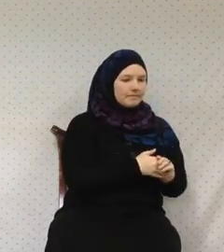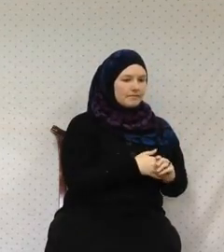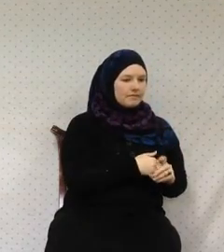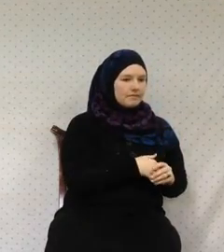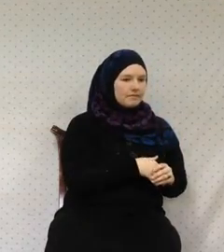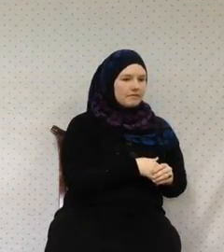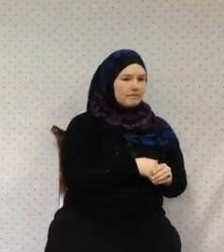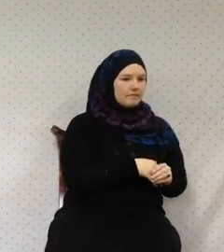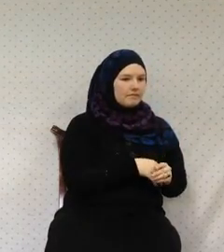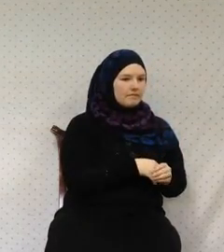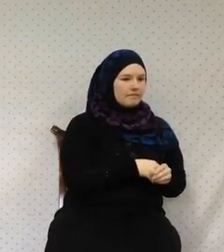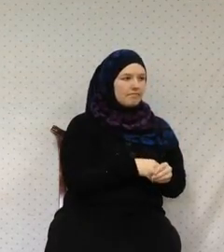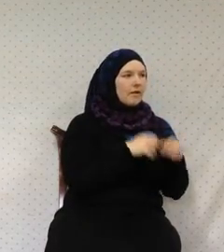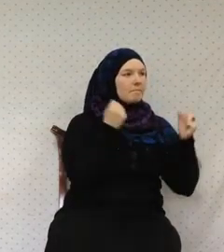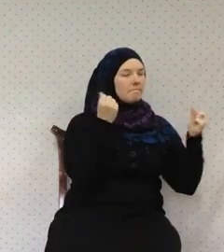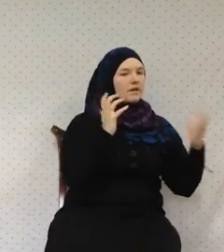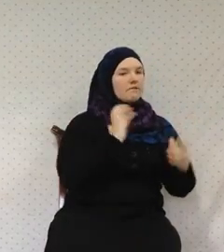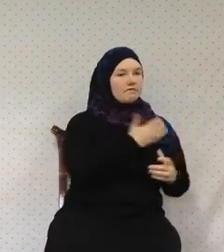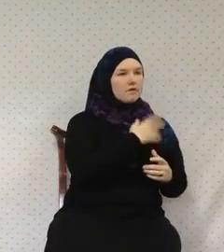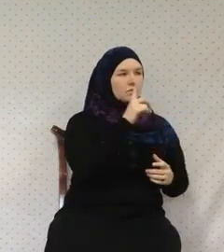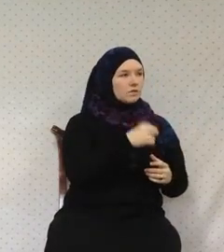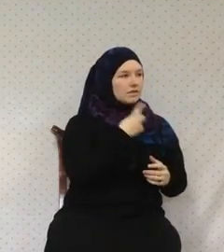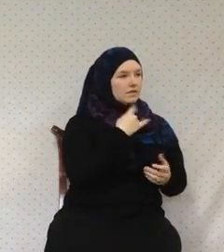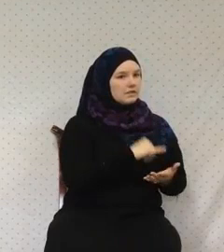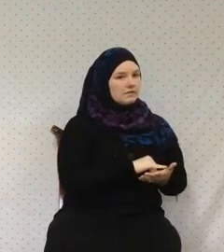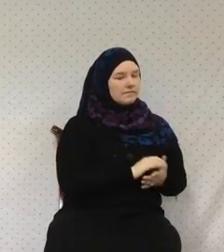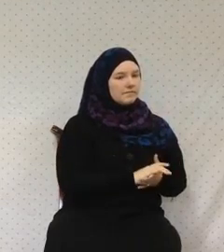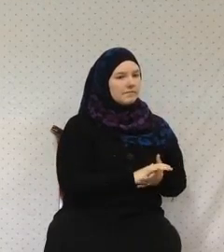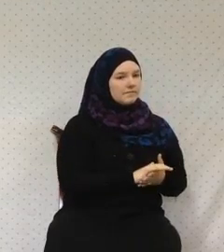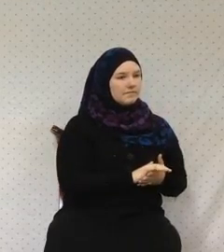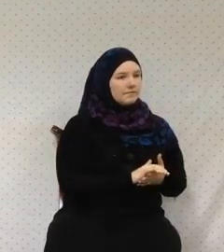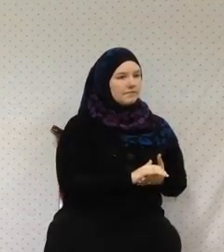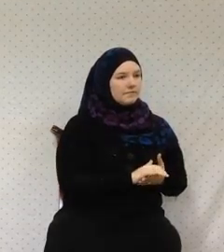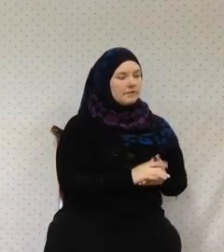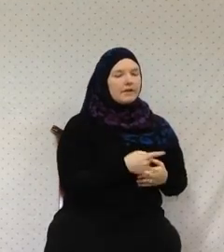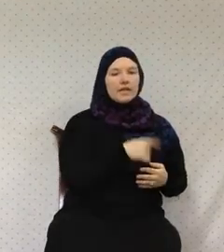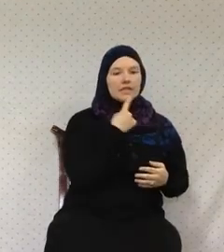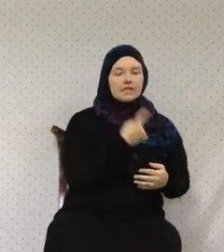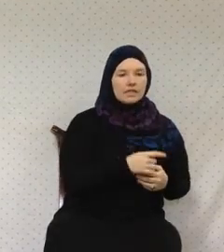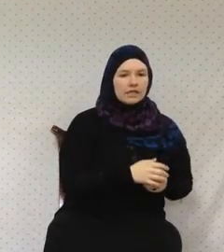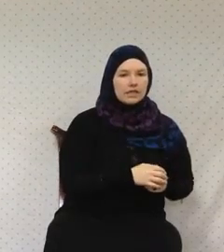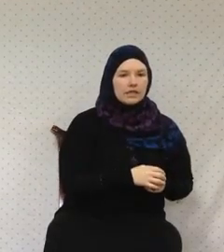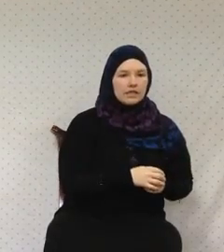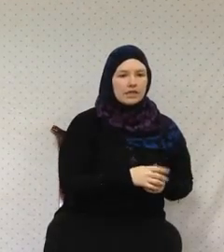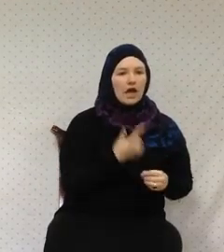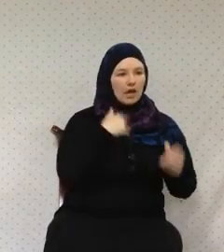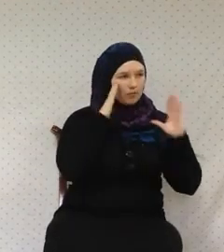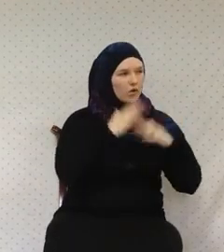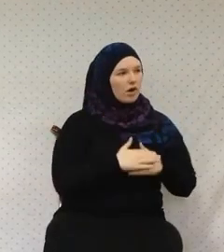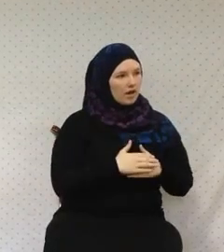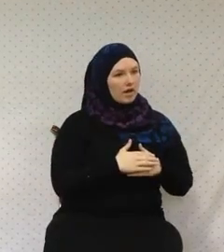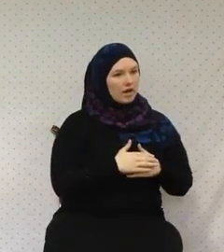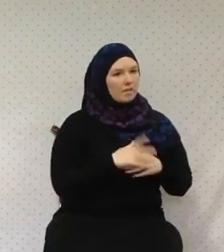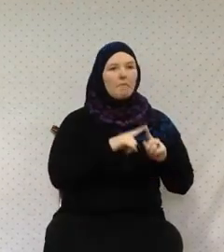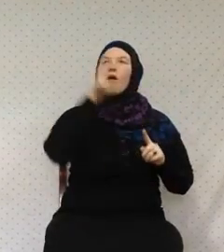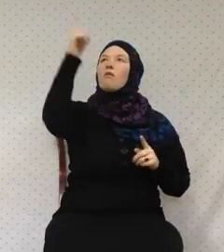لي. Many of us do say this, unfortunately. They say, دعوت, I prayed,